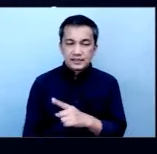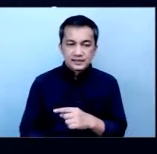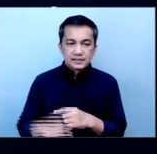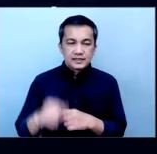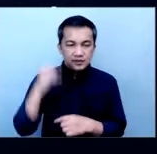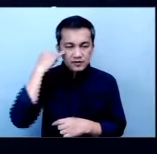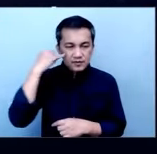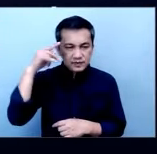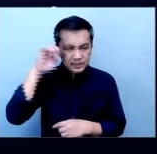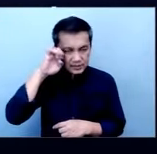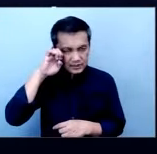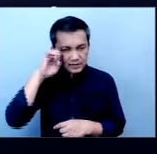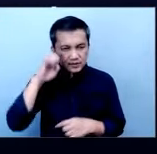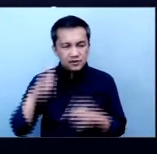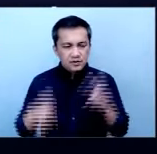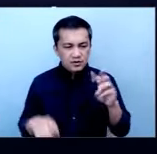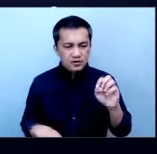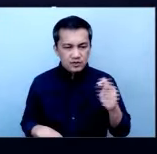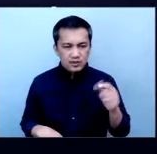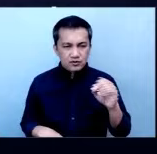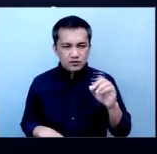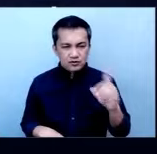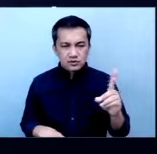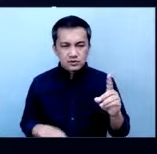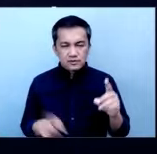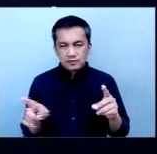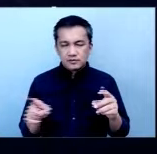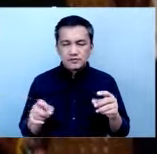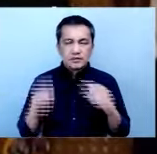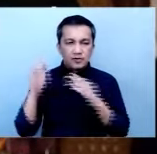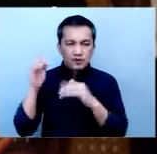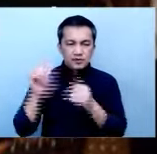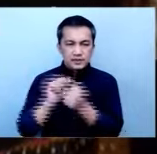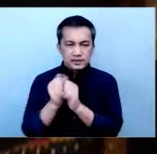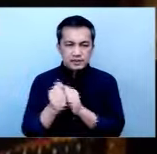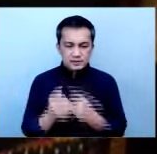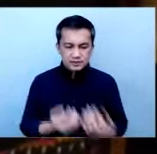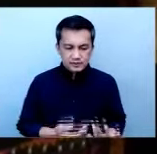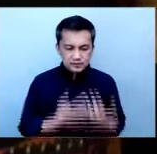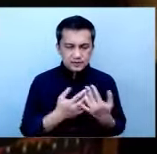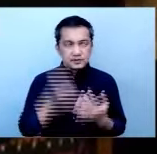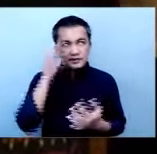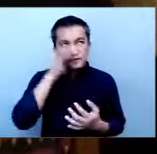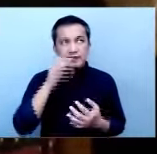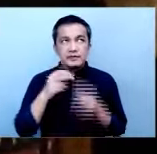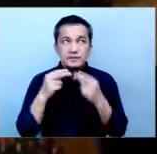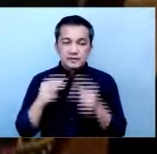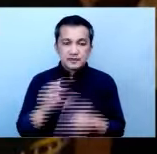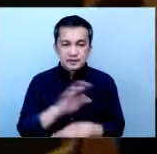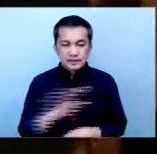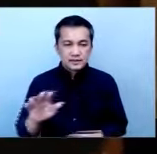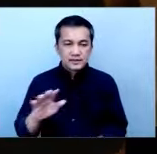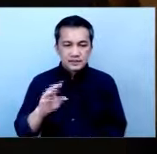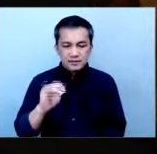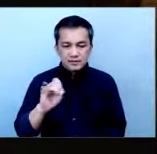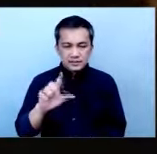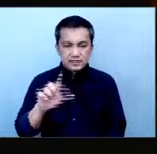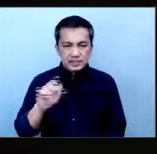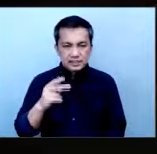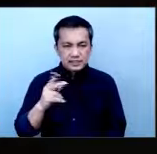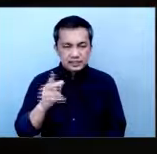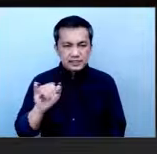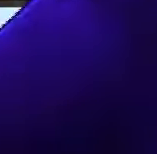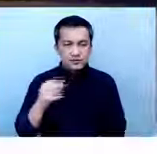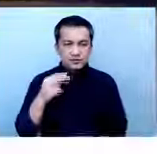Wang Od ang magsilbisa ng inspirasyon para sa mga Pilipino. Nagbabalita mula sa Frontline, Maricel Halili,